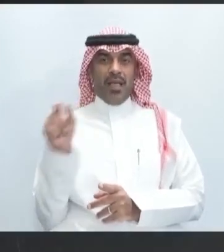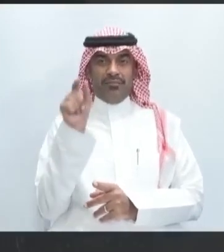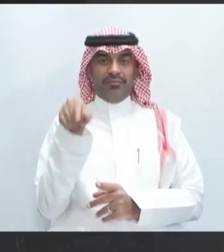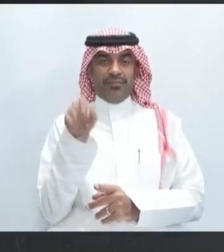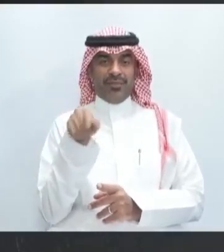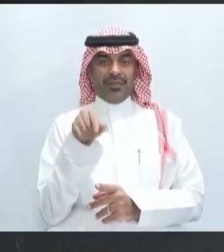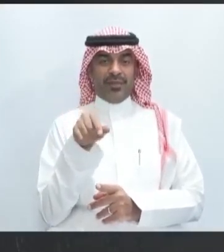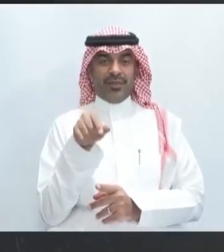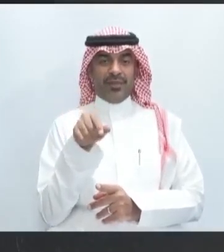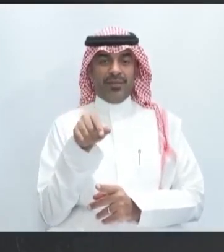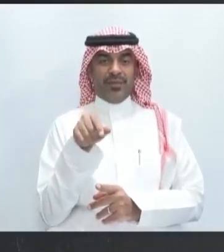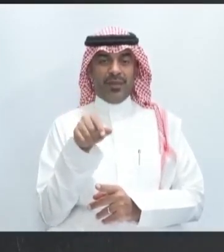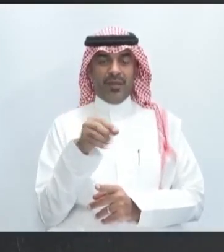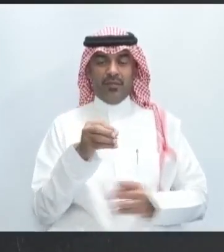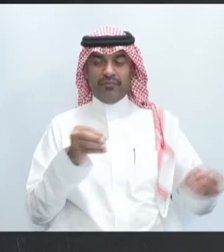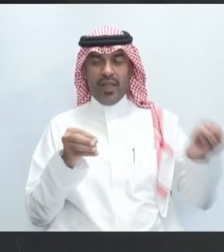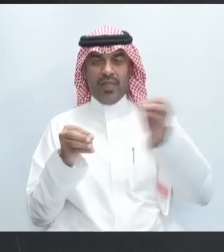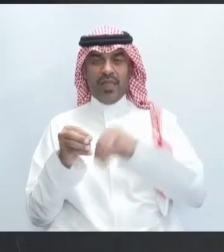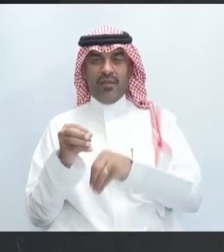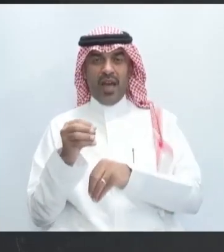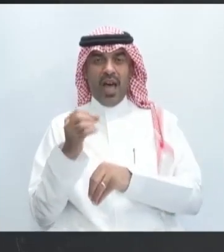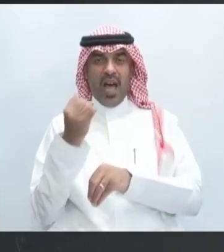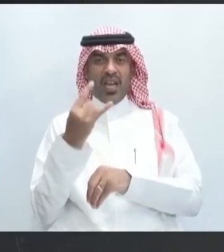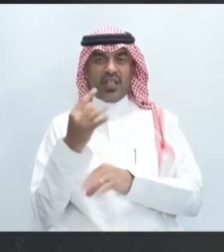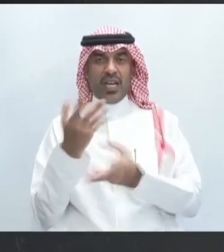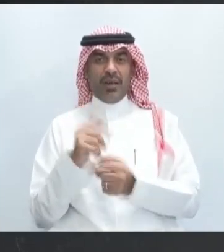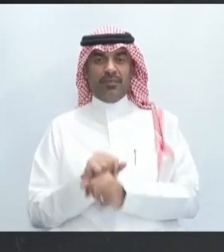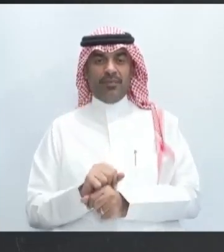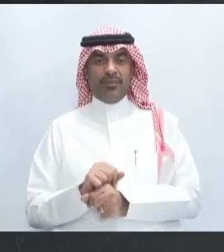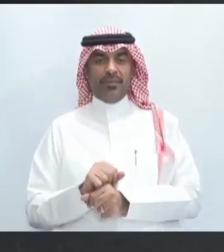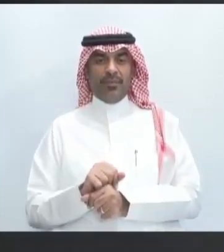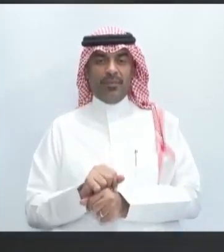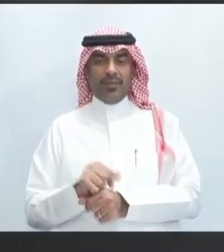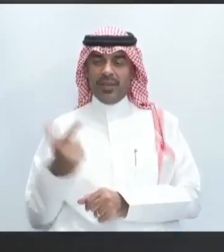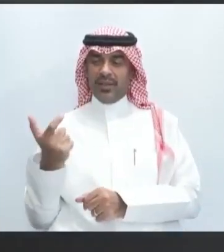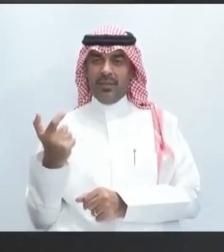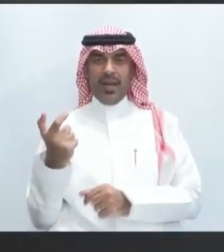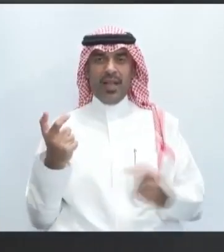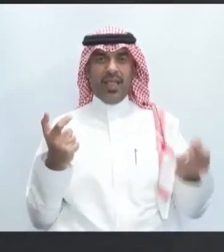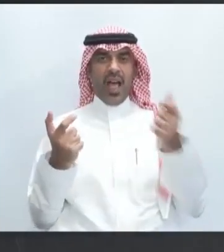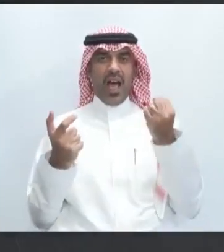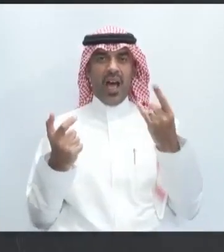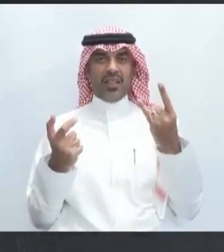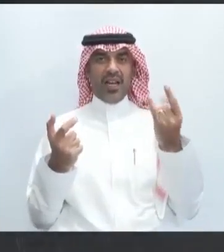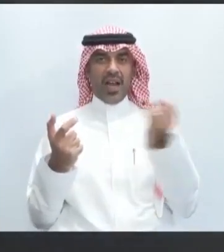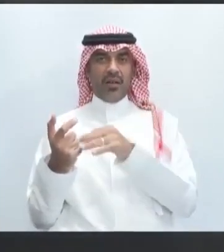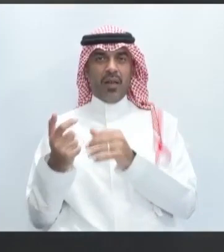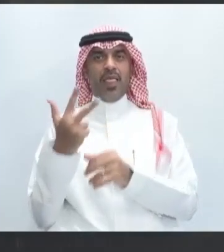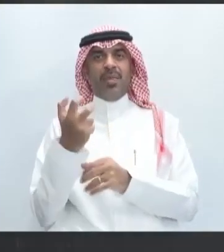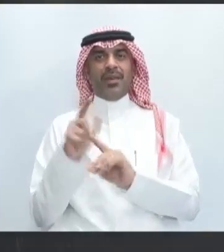اضفنا عليها ابنائي وبناتي عشره من المكعبات كم اصبحت ثمانون